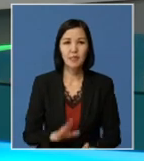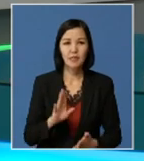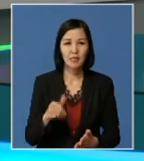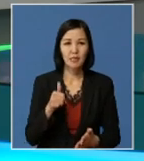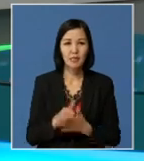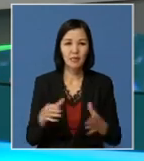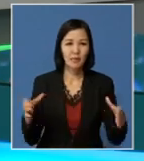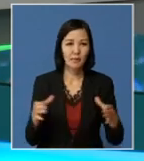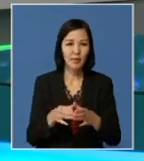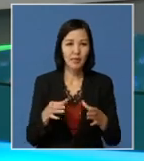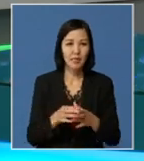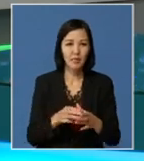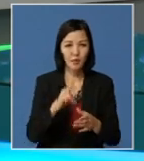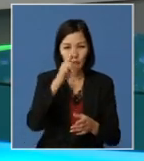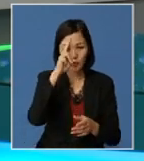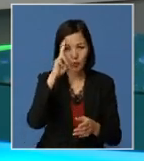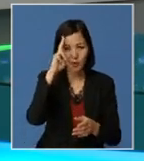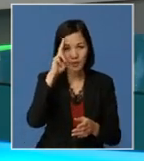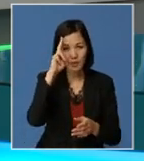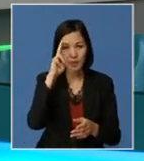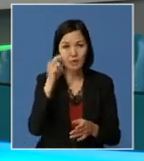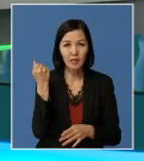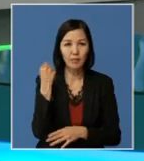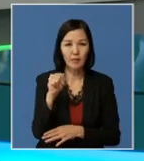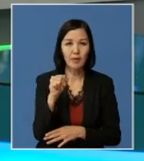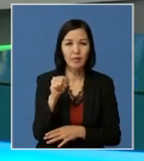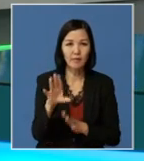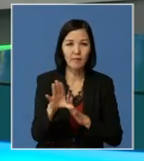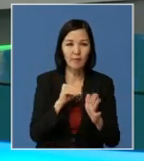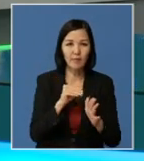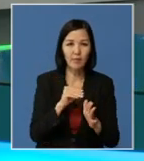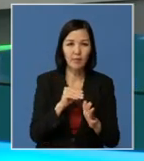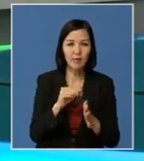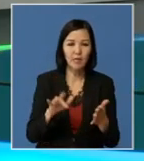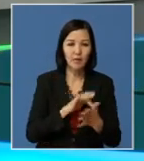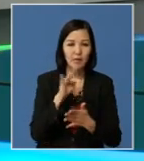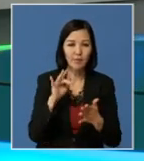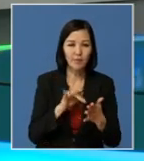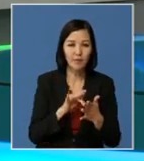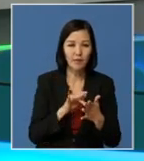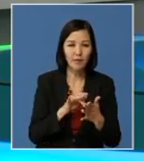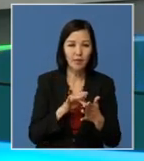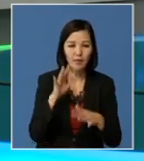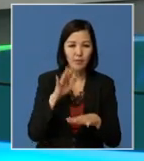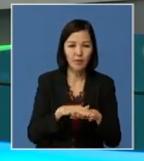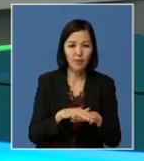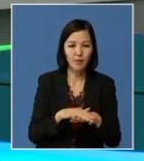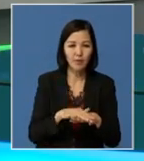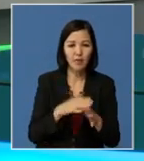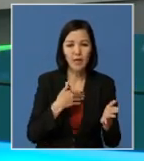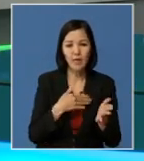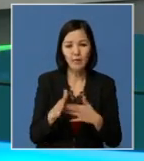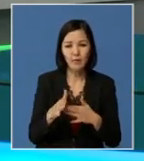Главная оппозиционная партия Турции, чей кандидат победил на выборах мэра Стамбула, раскритиковала решение ЦИКа отменить результаты